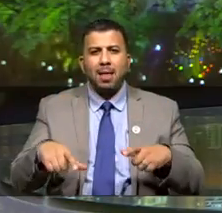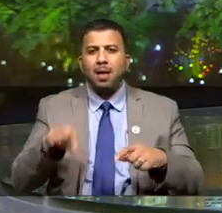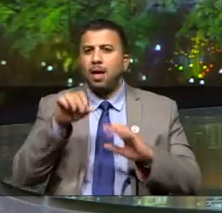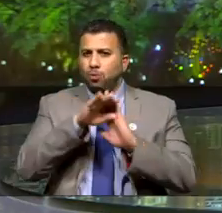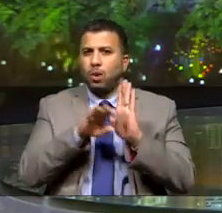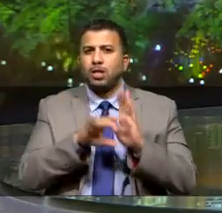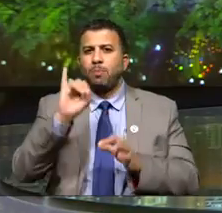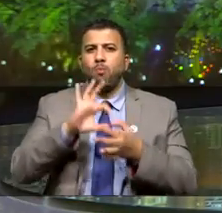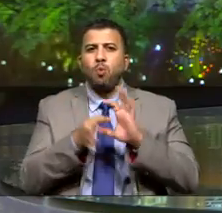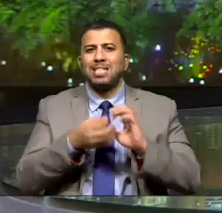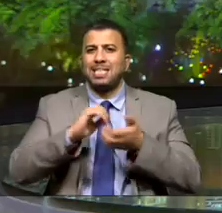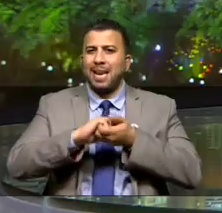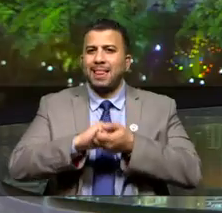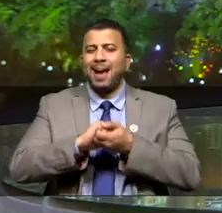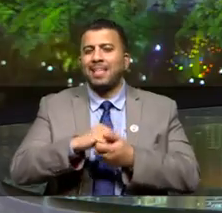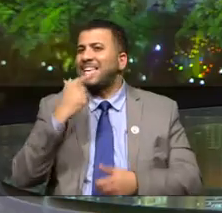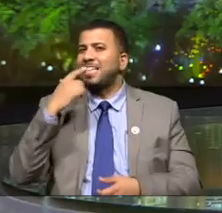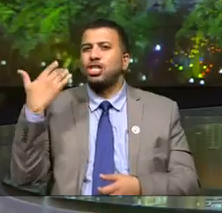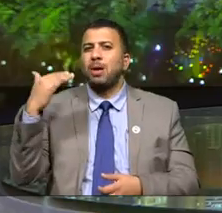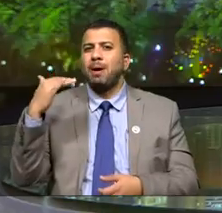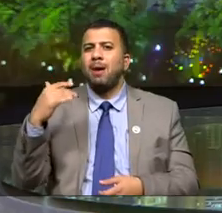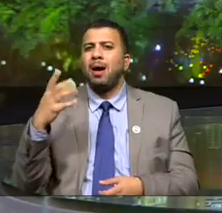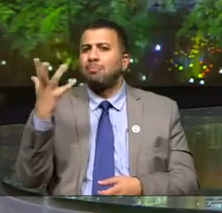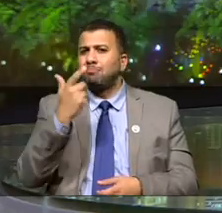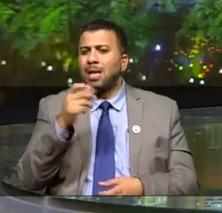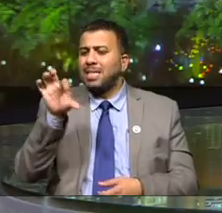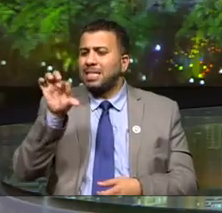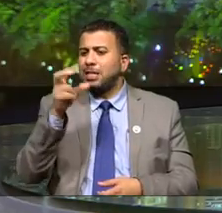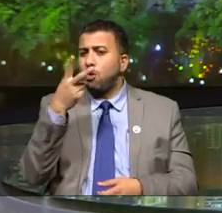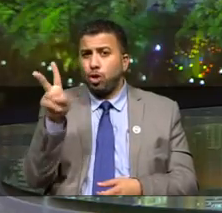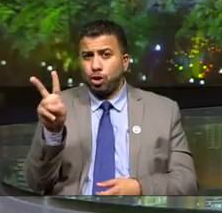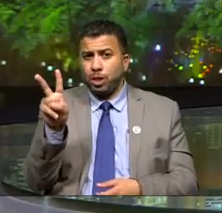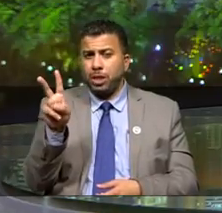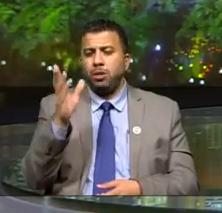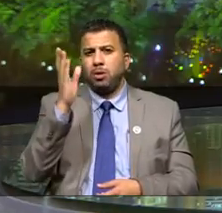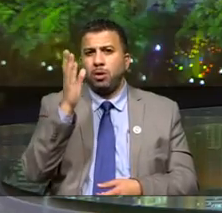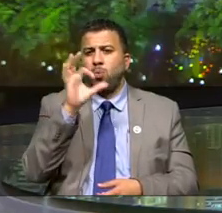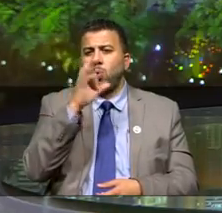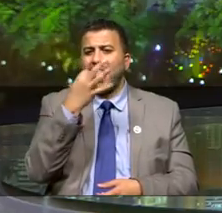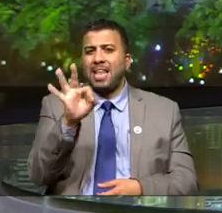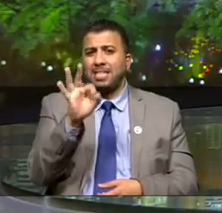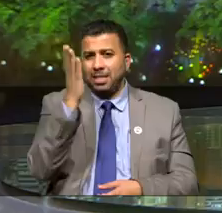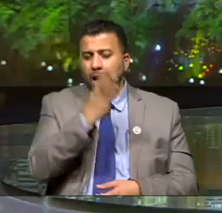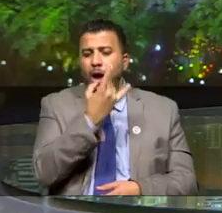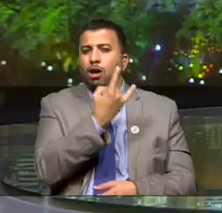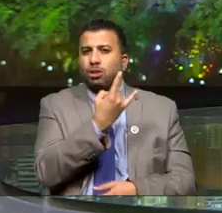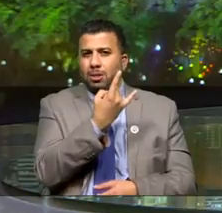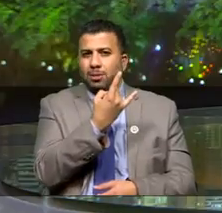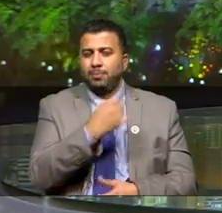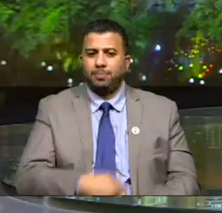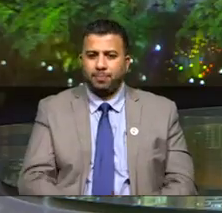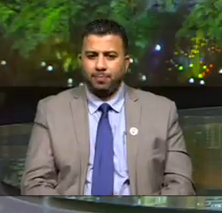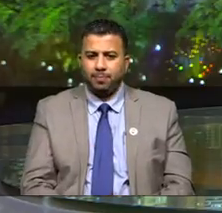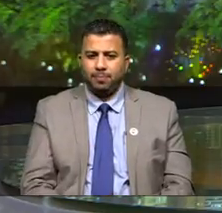المحلية، والذي تنظمه المؤسسة الاتحادية للشباب على مدى يومي 29 و30 من